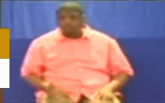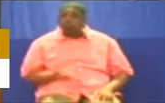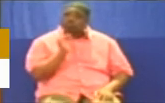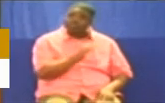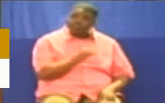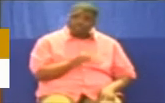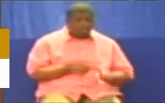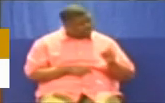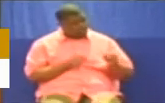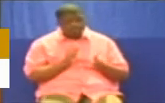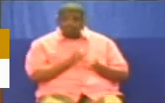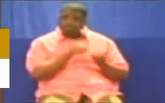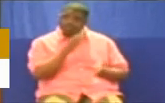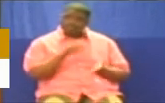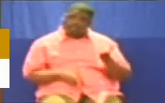we create a monster here.